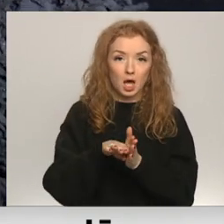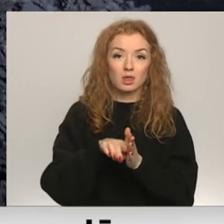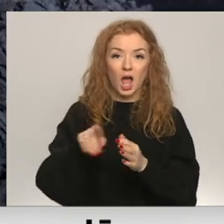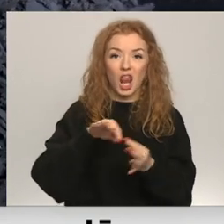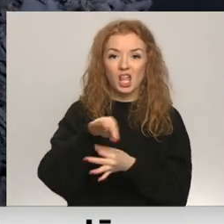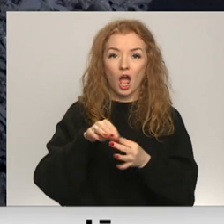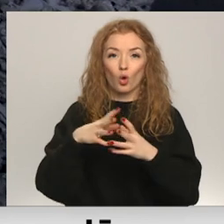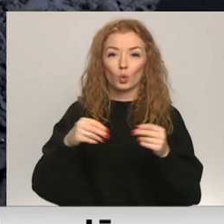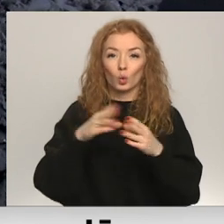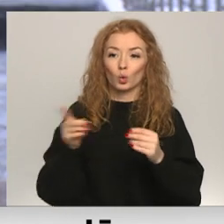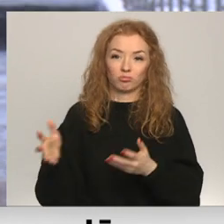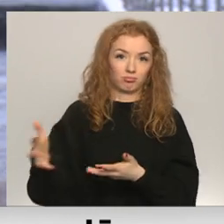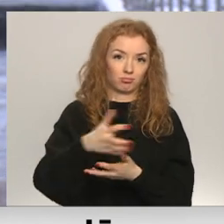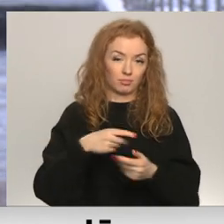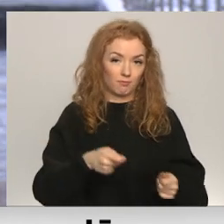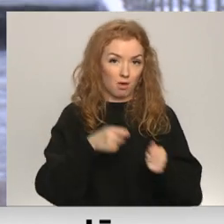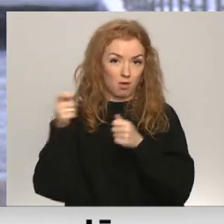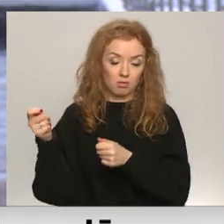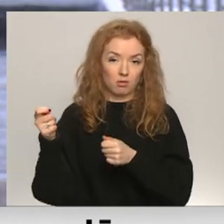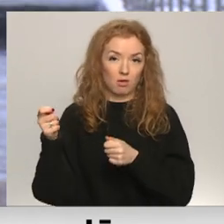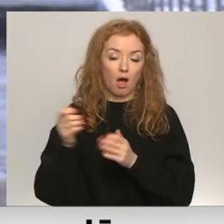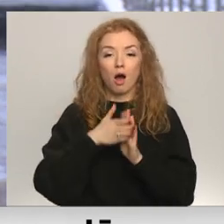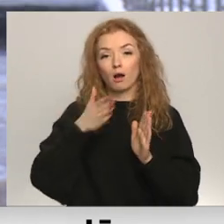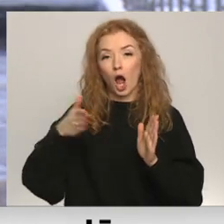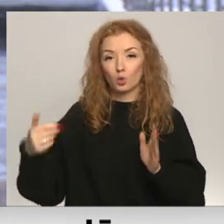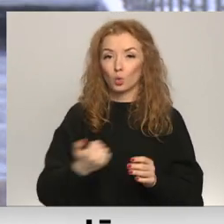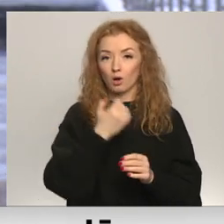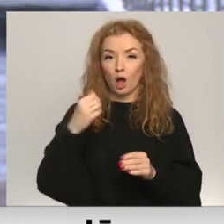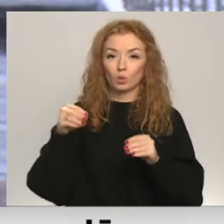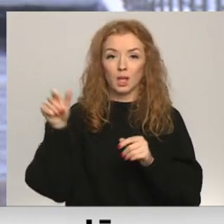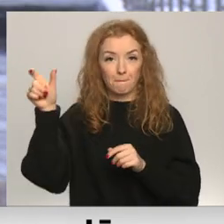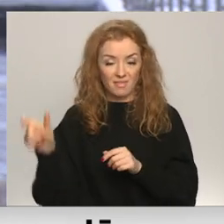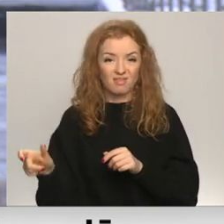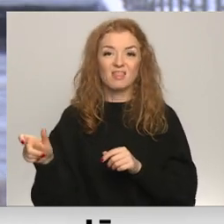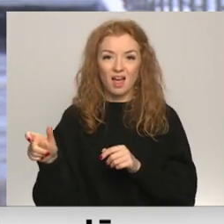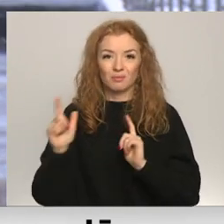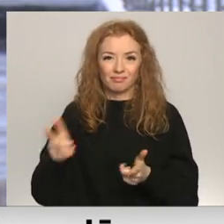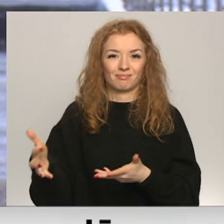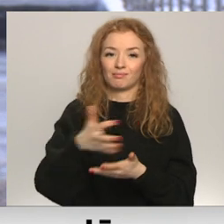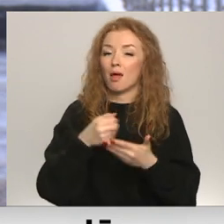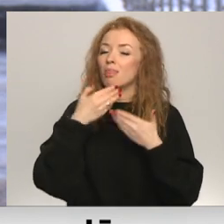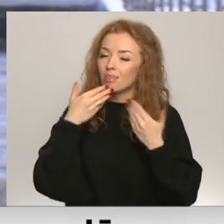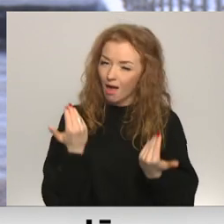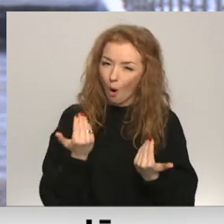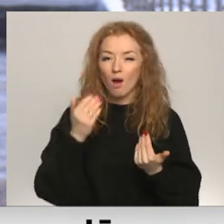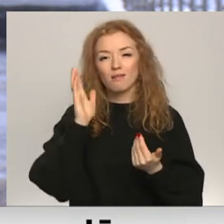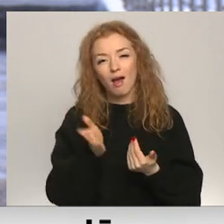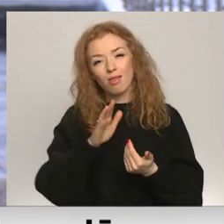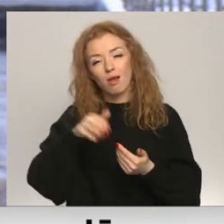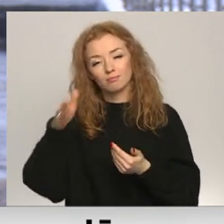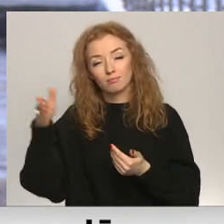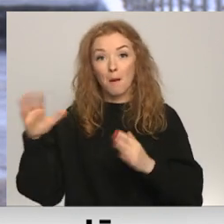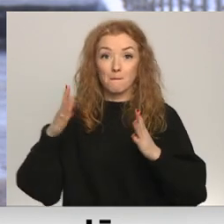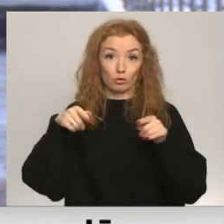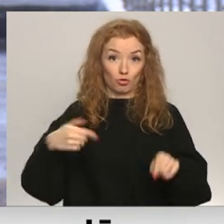lieko dūņu aizvešanā. Nav tā, ka katru gadu zemnieki aizved šīs liekās dūņas, bet tieši šī